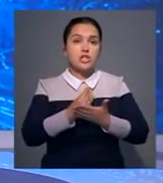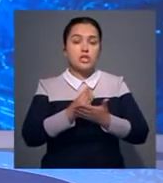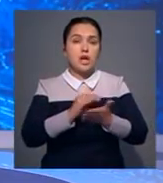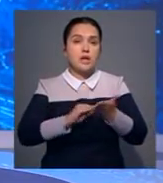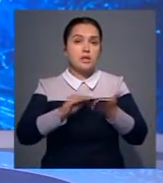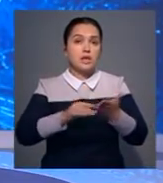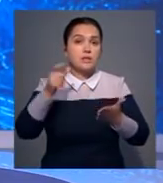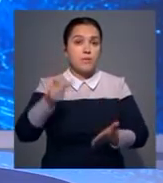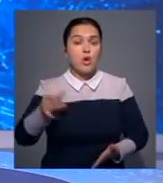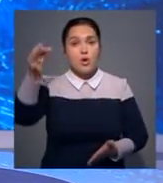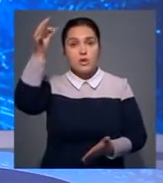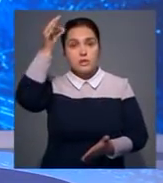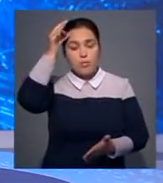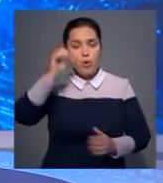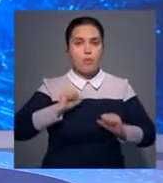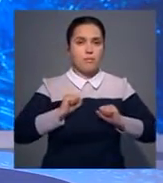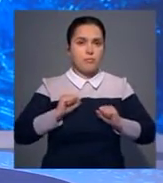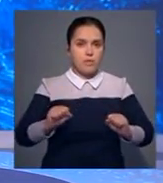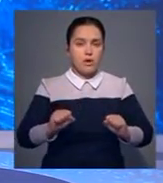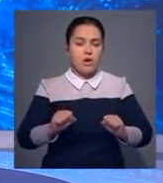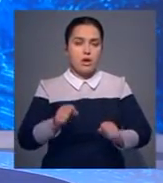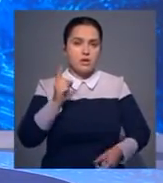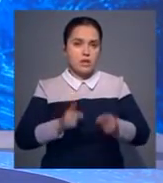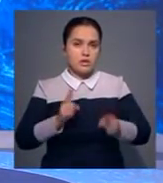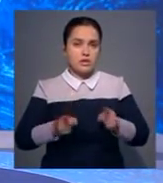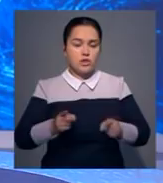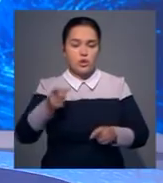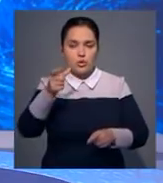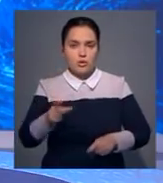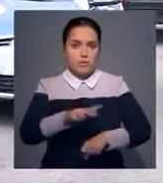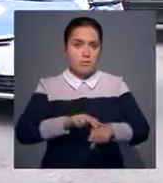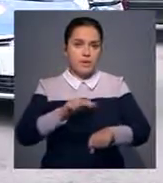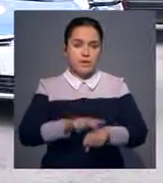наши корреспонденты вспомнили подвиги настоящих героев.